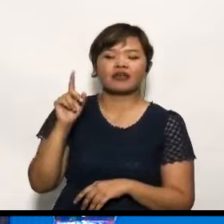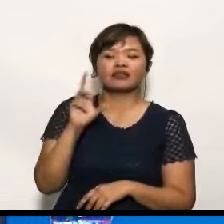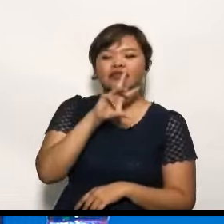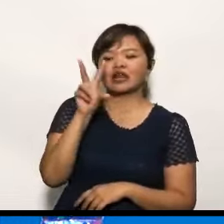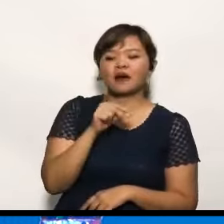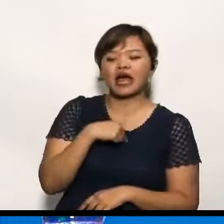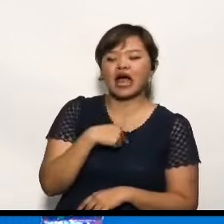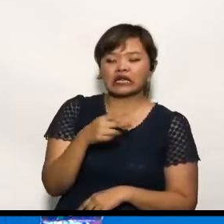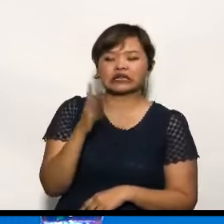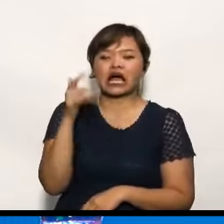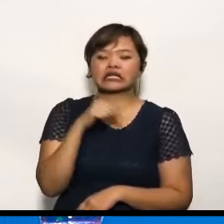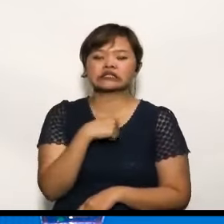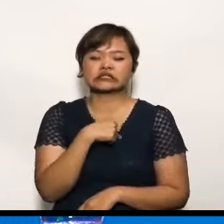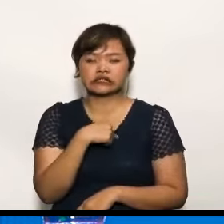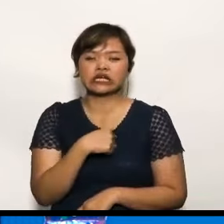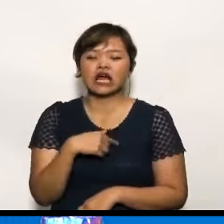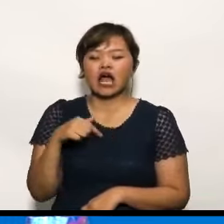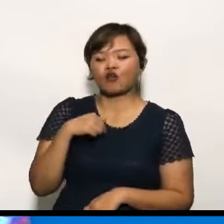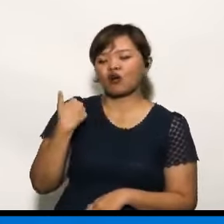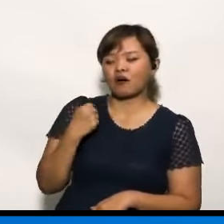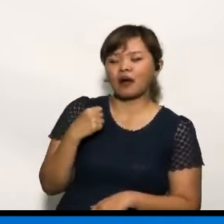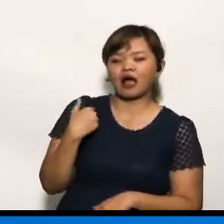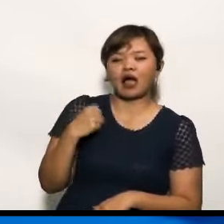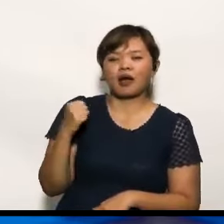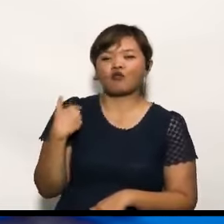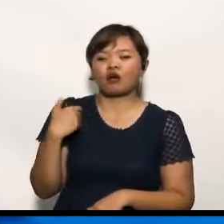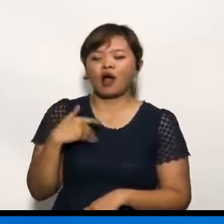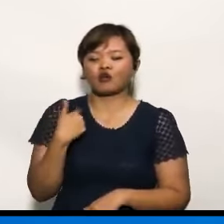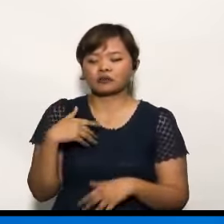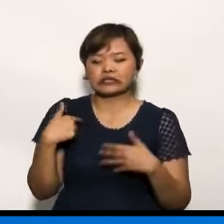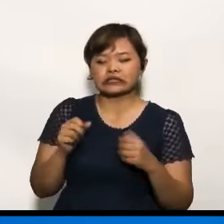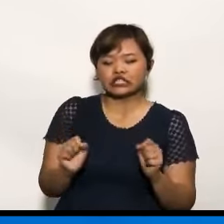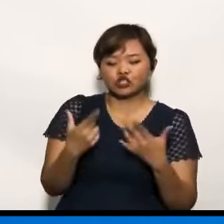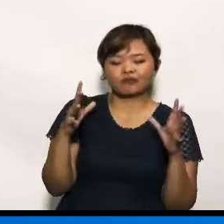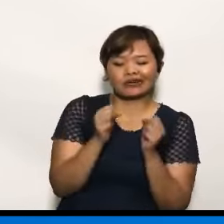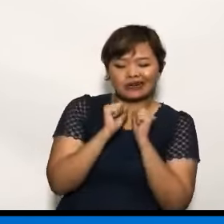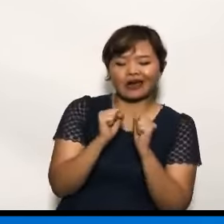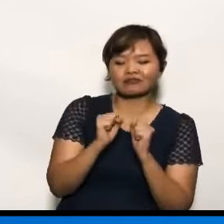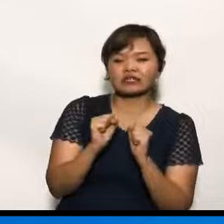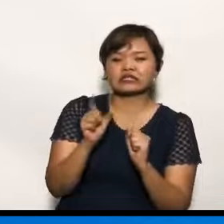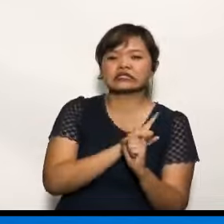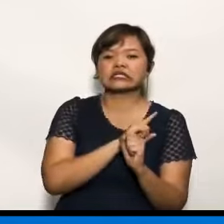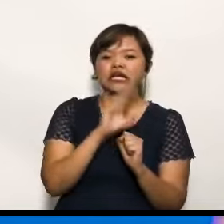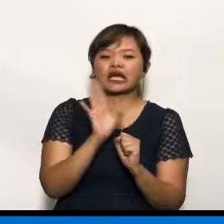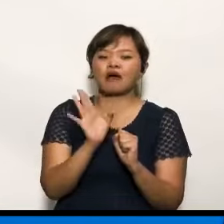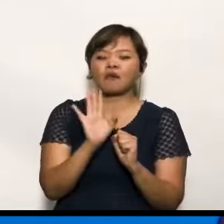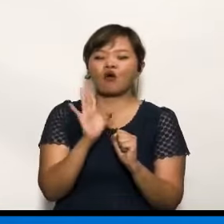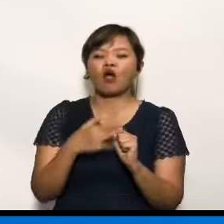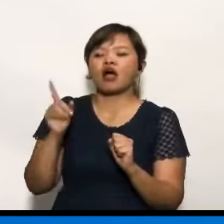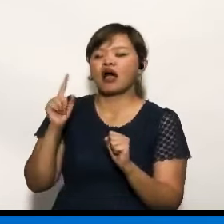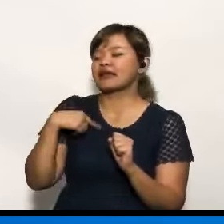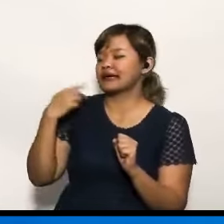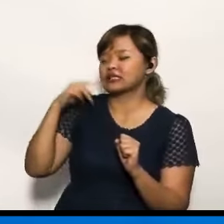sendiri. Aku gak akan megang erat-erat kehidupanku. Karena aku kurang hebat. Aku akan